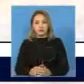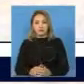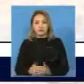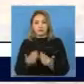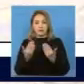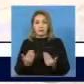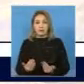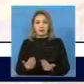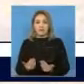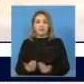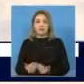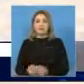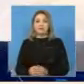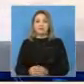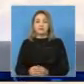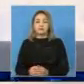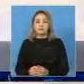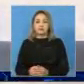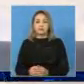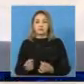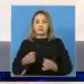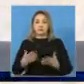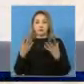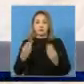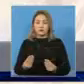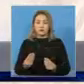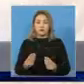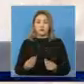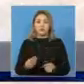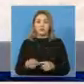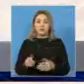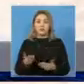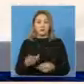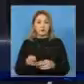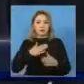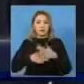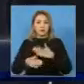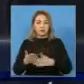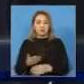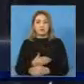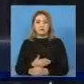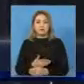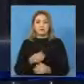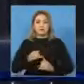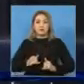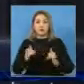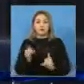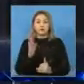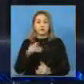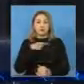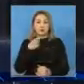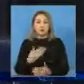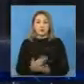ал енді бүгінгі сәті түскен күн осы, осындай қуаныштарымыз құтты болсын деп айтқым келіп